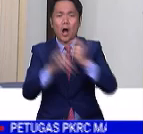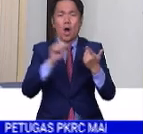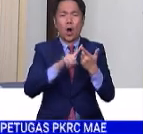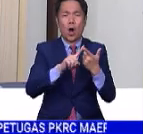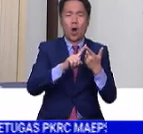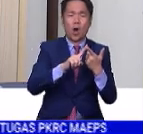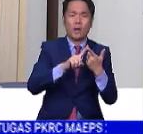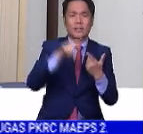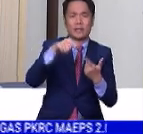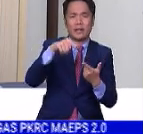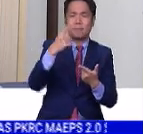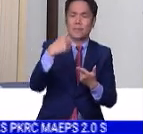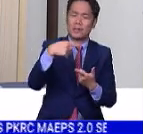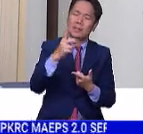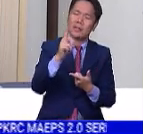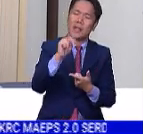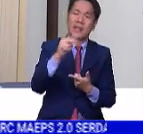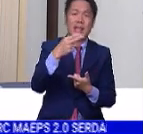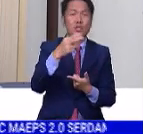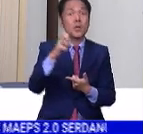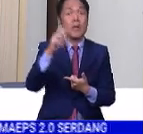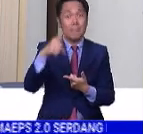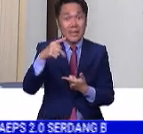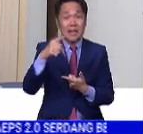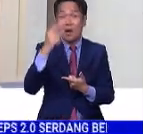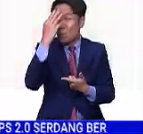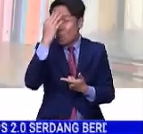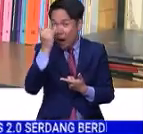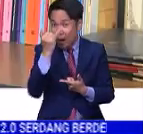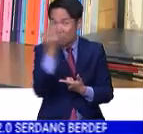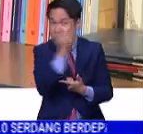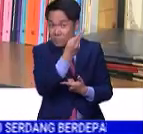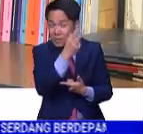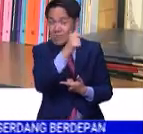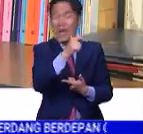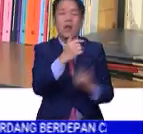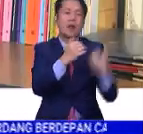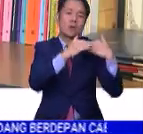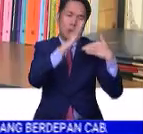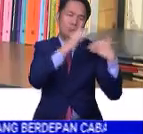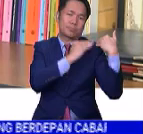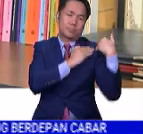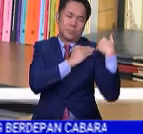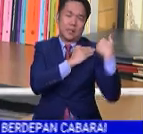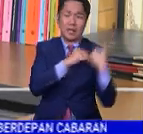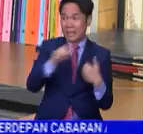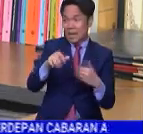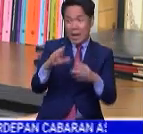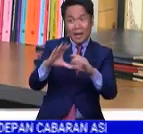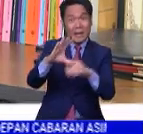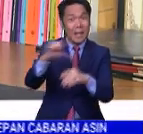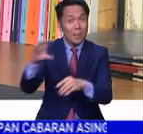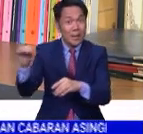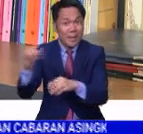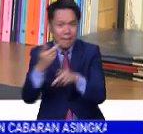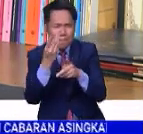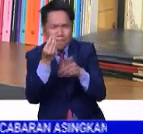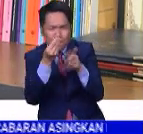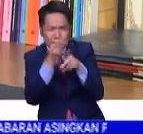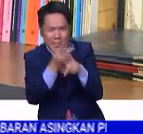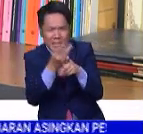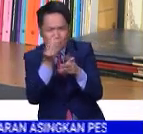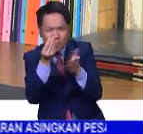atau Pemuda yang mempunyai jumlah penguat kuasa yang ramai. 3,000 lebih syarikat pemberi pinjaman wang berlesen di seluruh